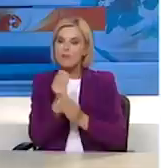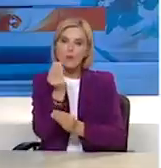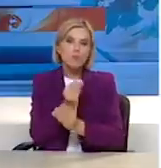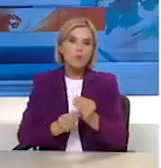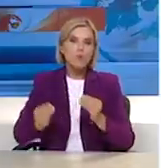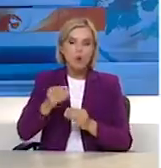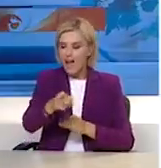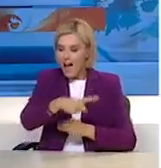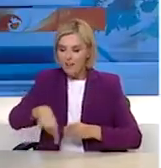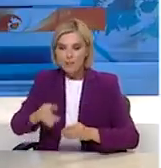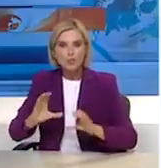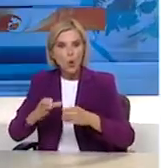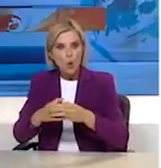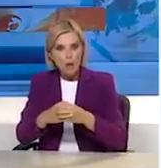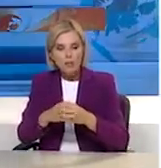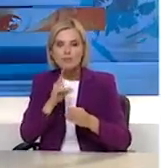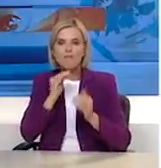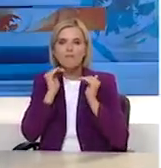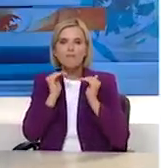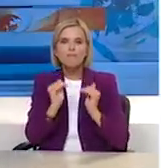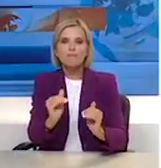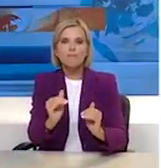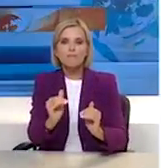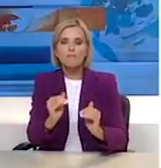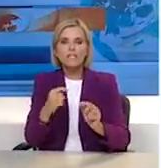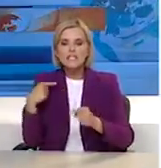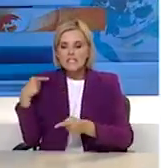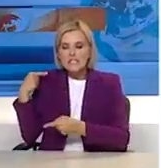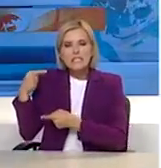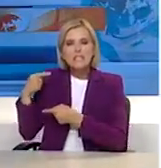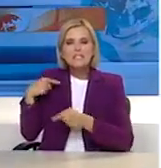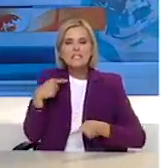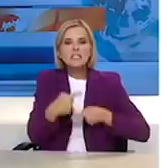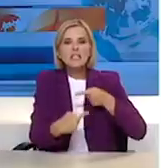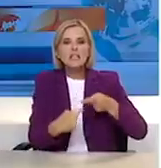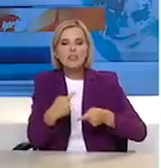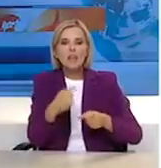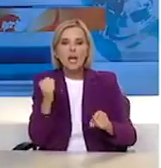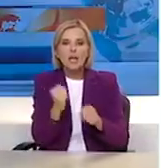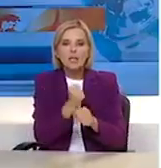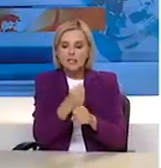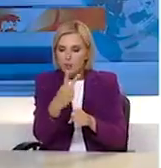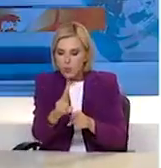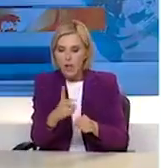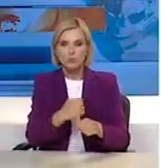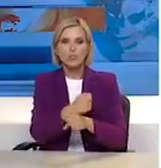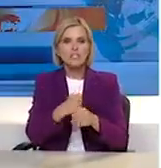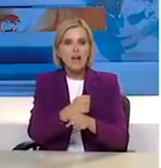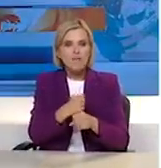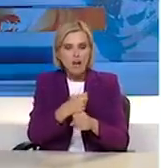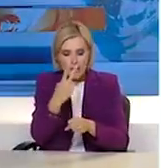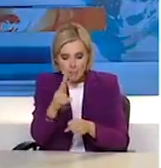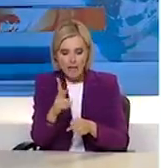αυτοί οι άνθρωποι να συνεχίσουν την αγωγή τους και την παρακολούθηση από τον γιατρό τους, να είναι καλά ρυθμισμένα τα νοσήματά τους. Όσο πιο καλύτερα ρυθμισμένα είναι τα νοσήματά